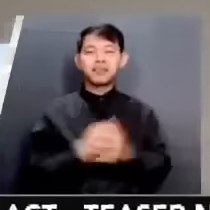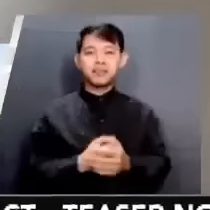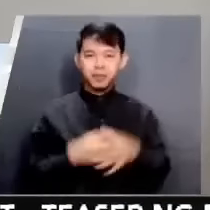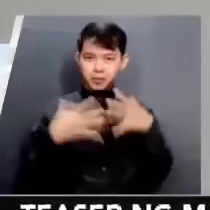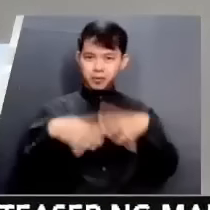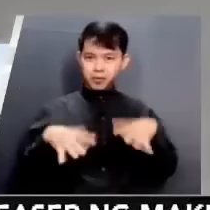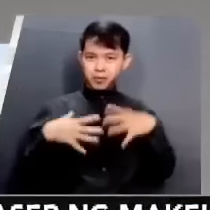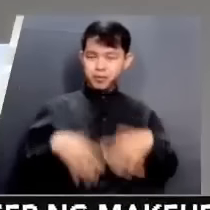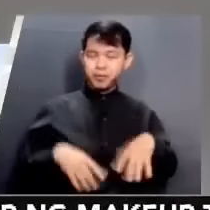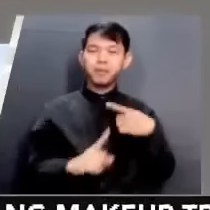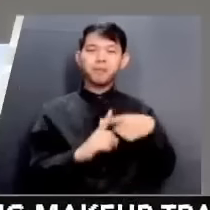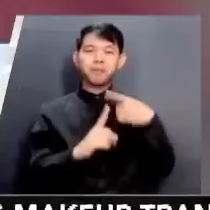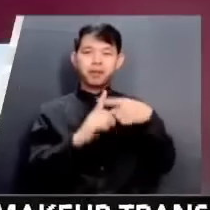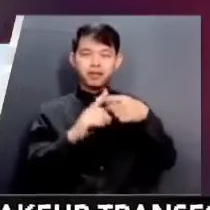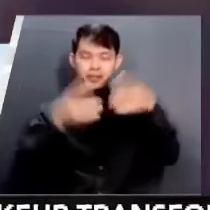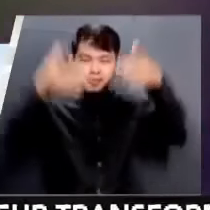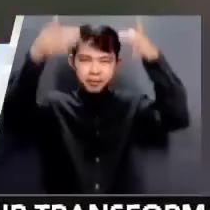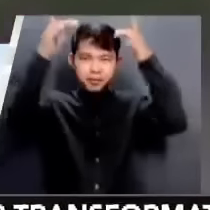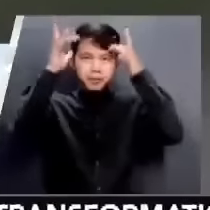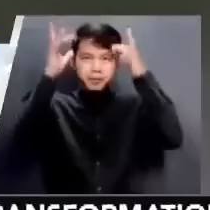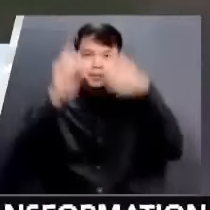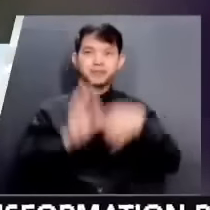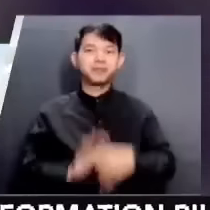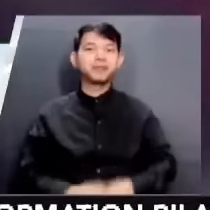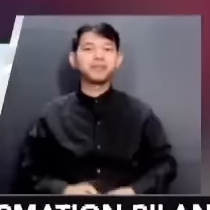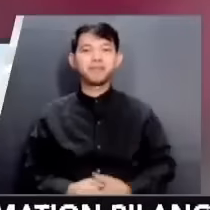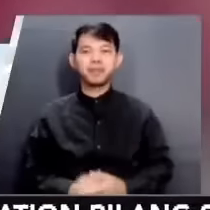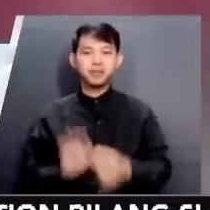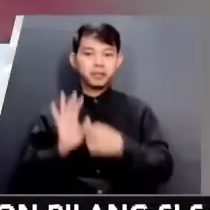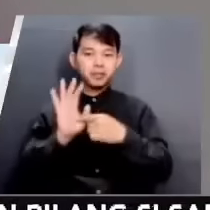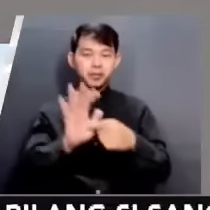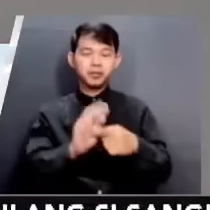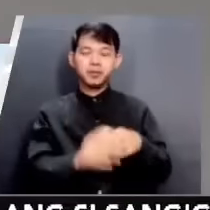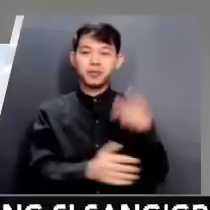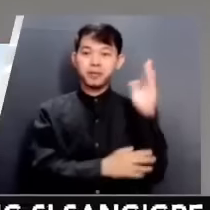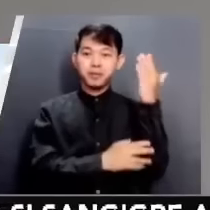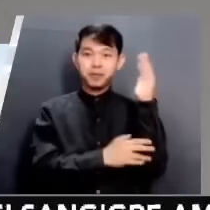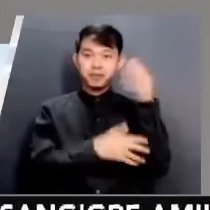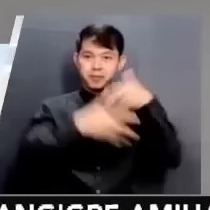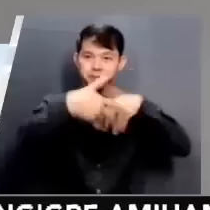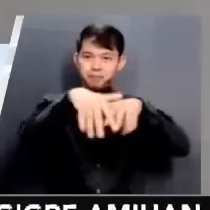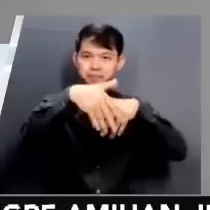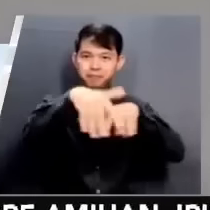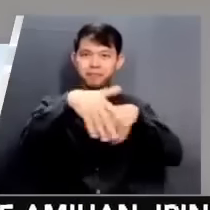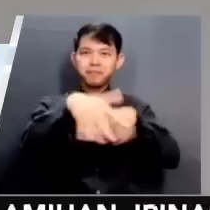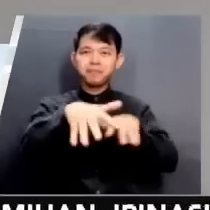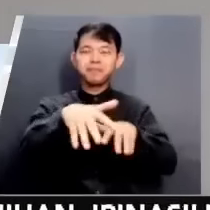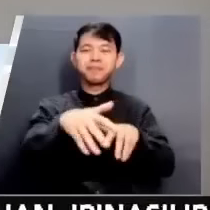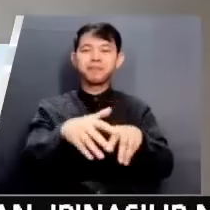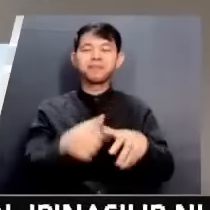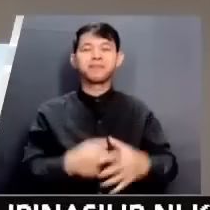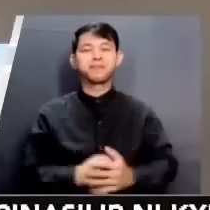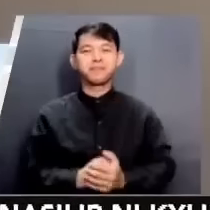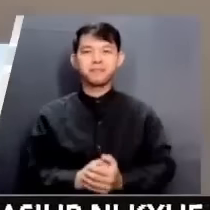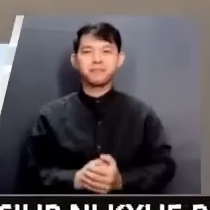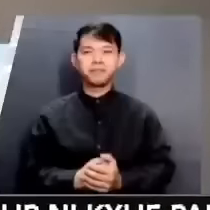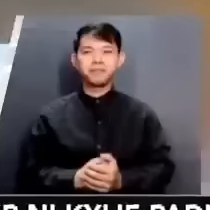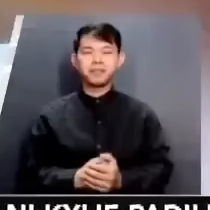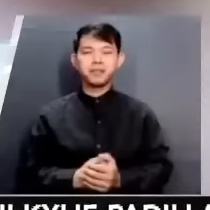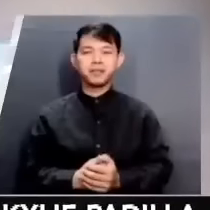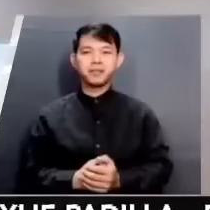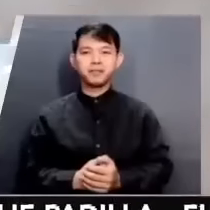habang nanonood sa mga pumaparadang reyna ng Santa Cruzan, pagmamayari ng isang makeup artist ang mga